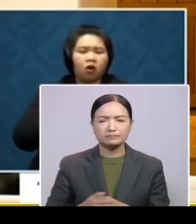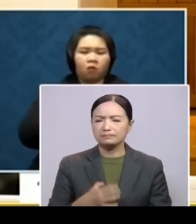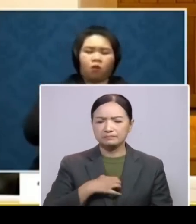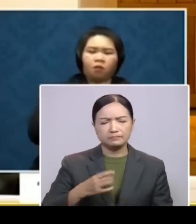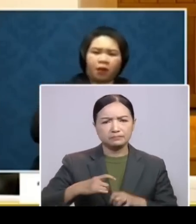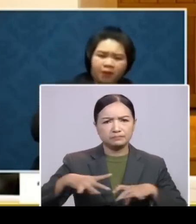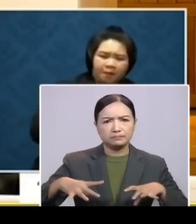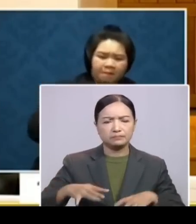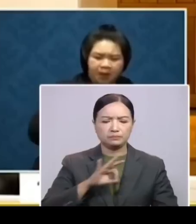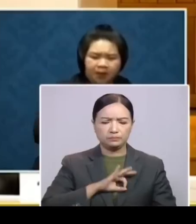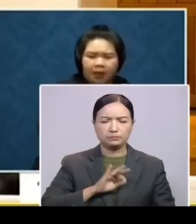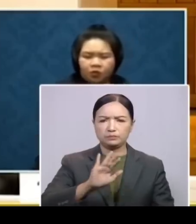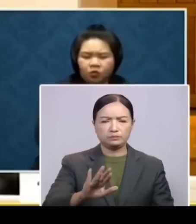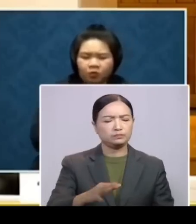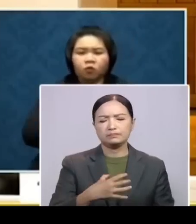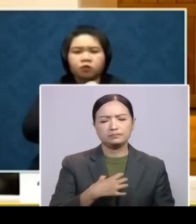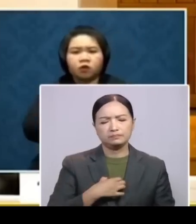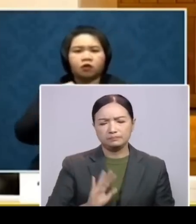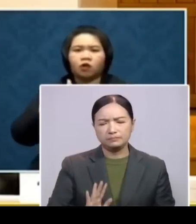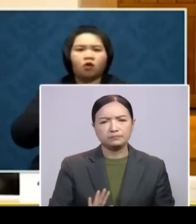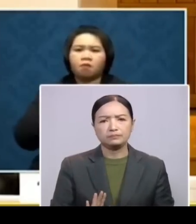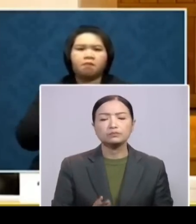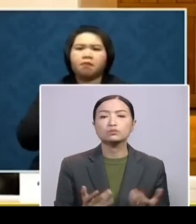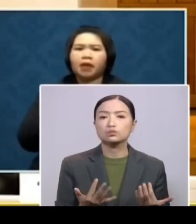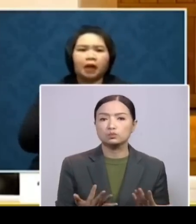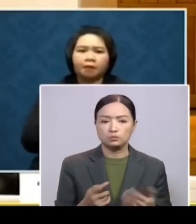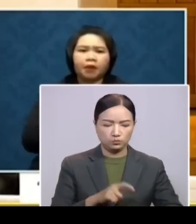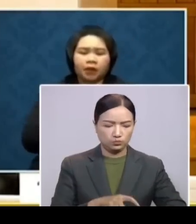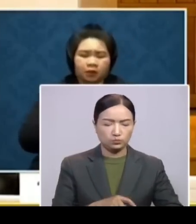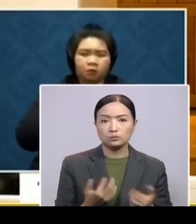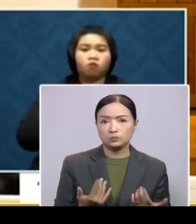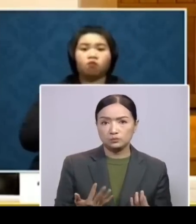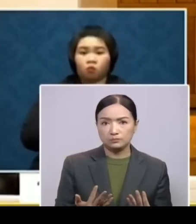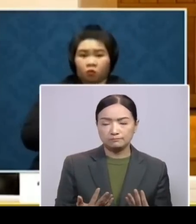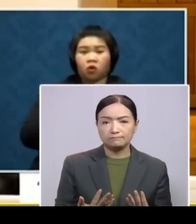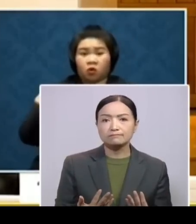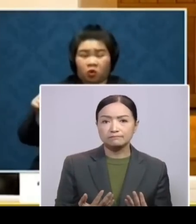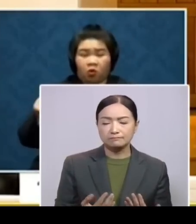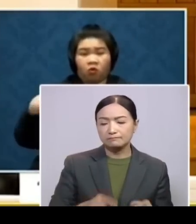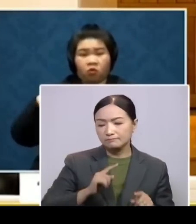ขัดแย้งกับสมาชิกนะครับนะผมก็รอเวลาเพื่อให้